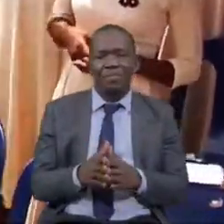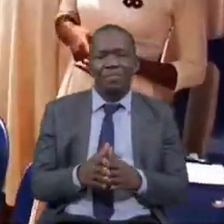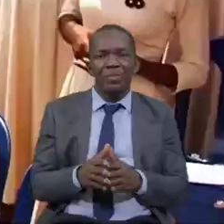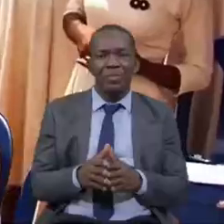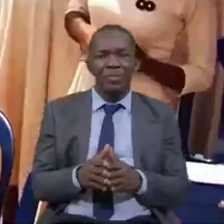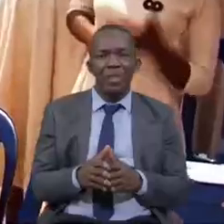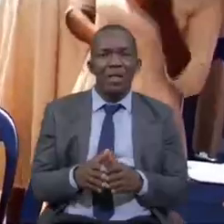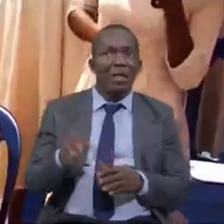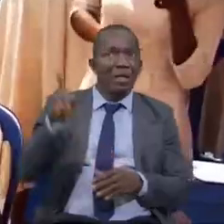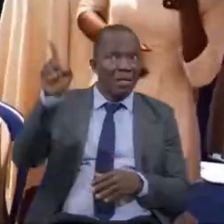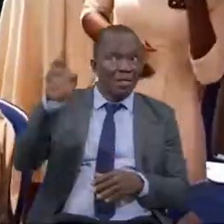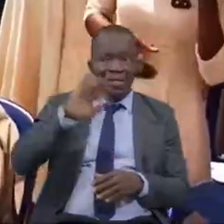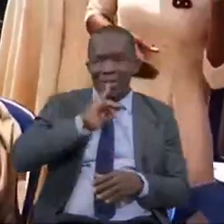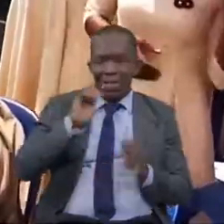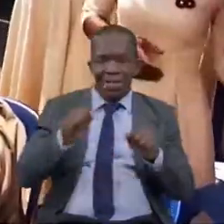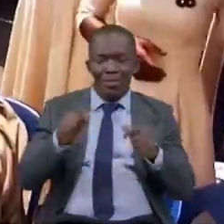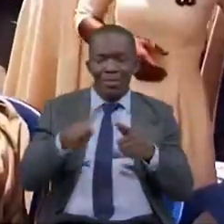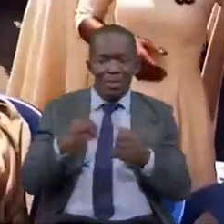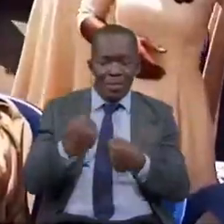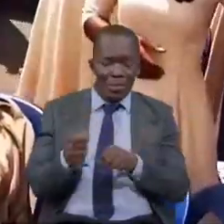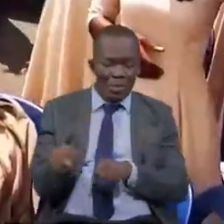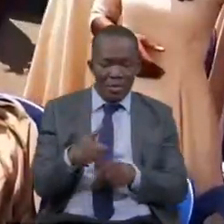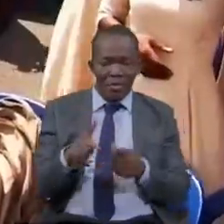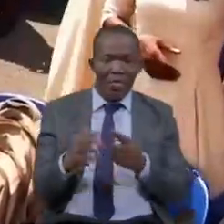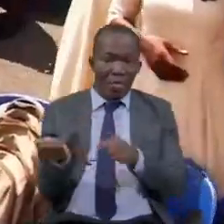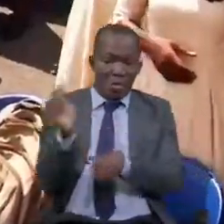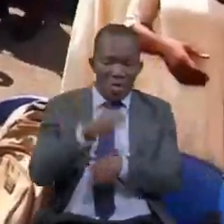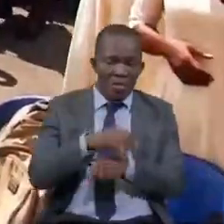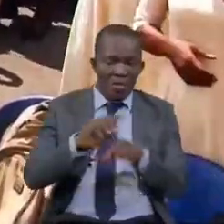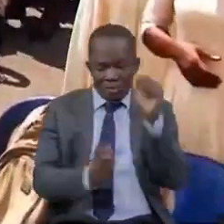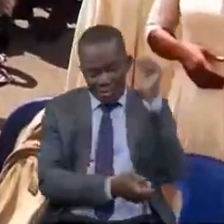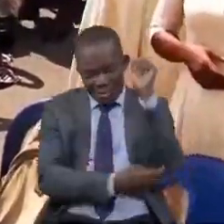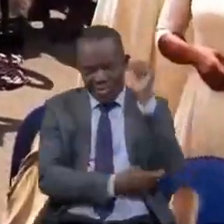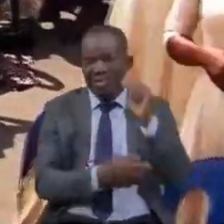Il est capable de t'aider à vaincre la tentation.